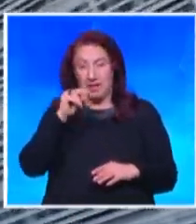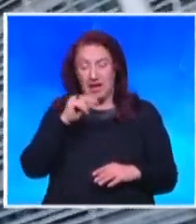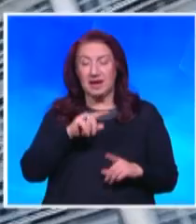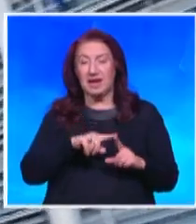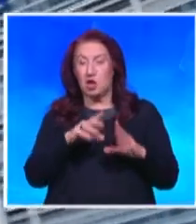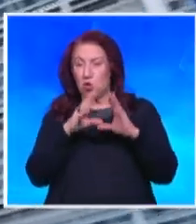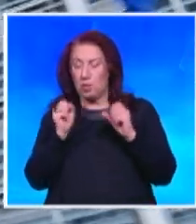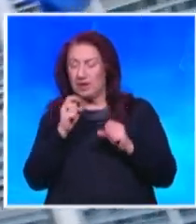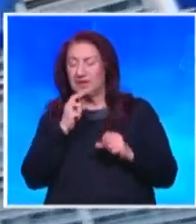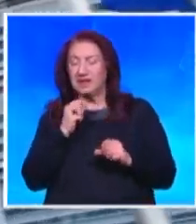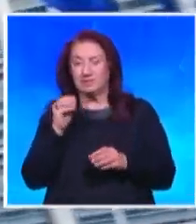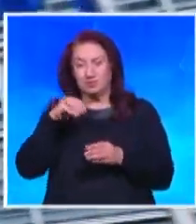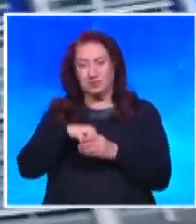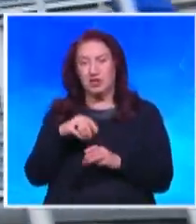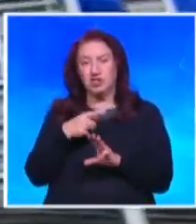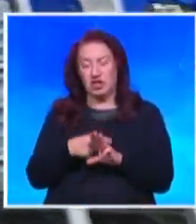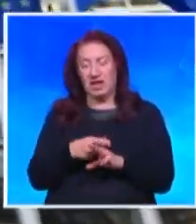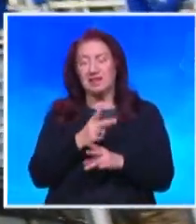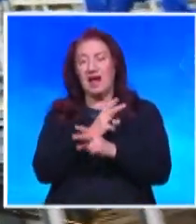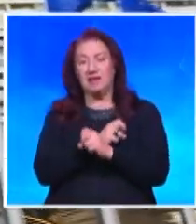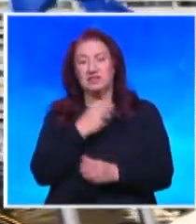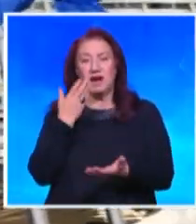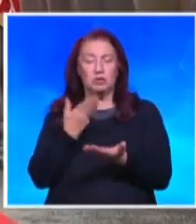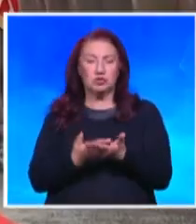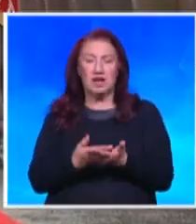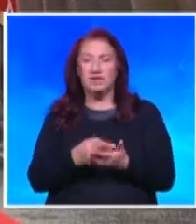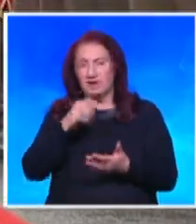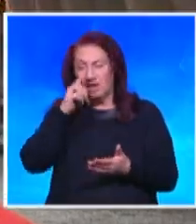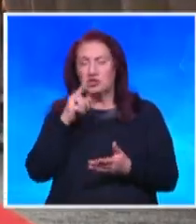постави едно последно важно условие, но към всички – реформа.